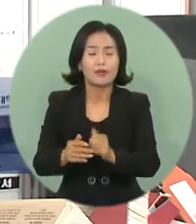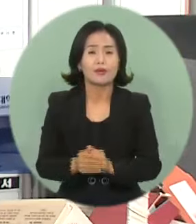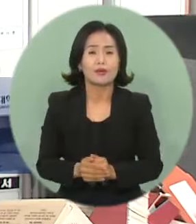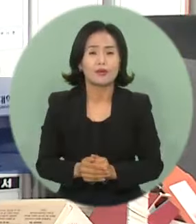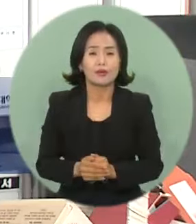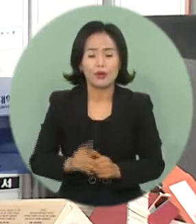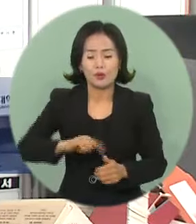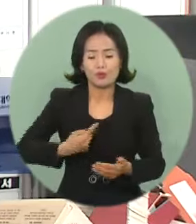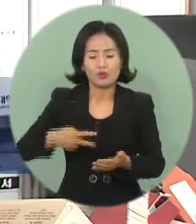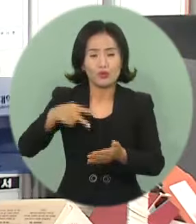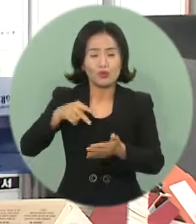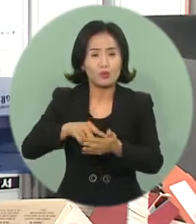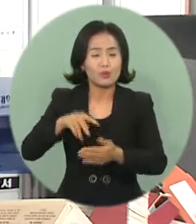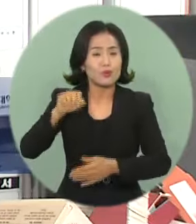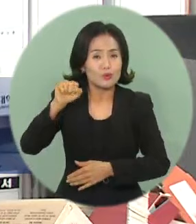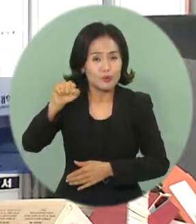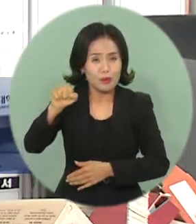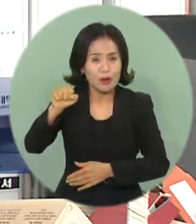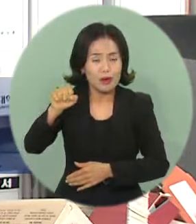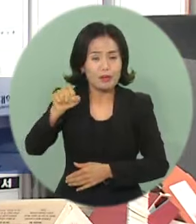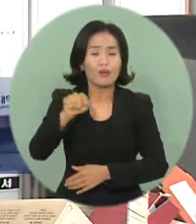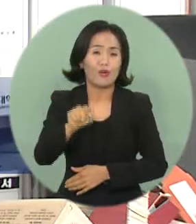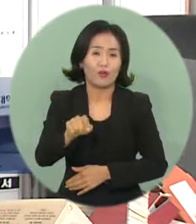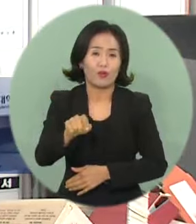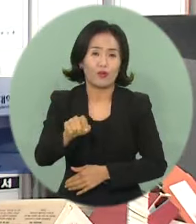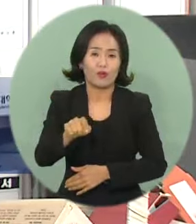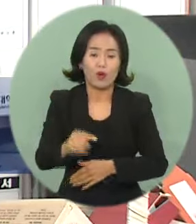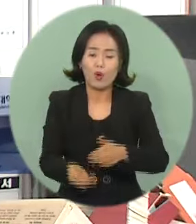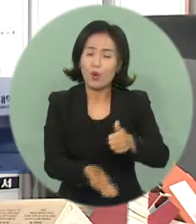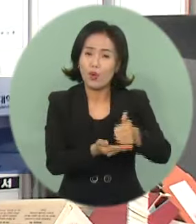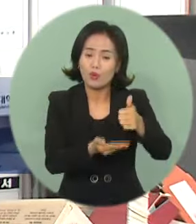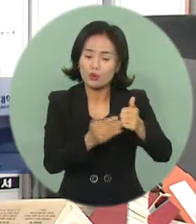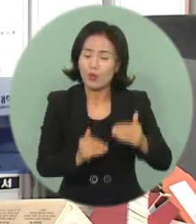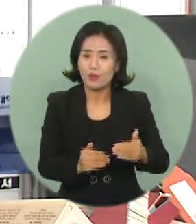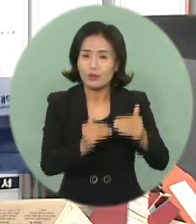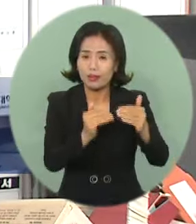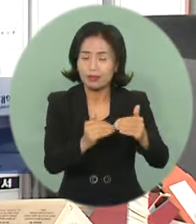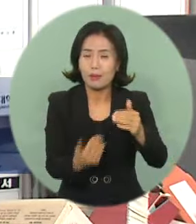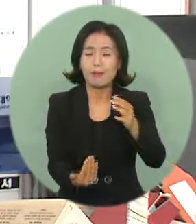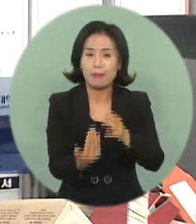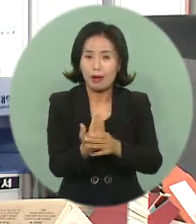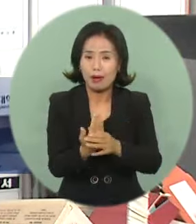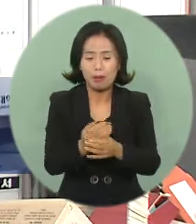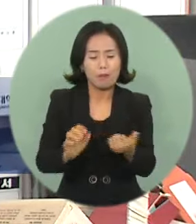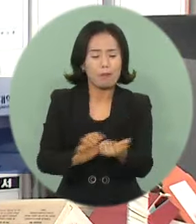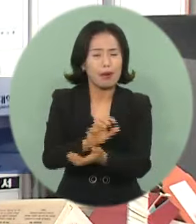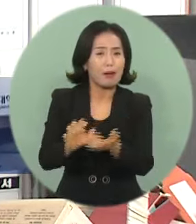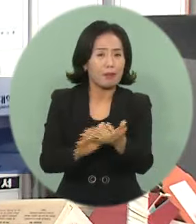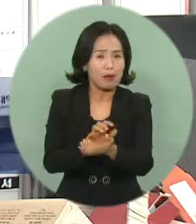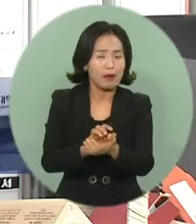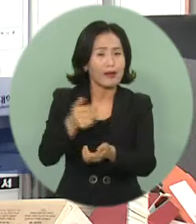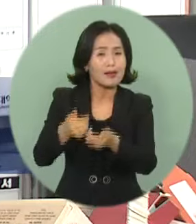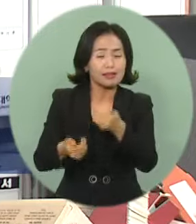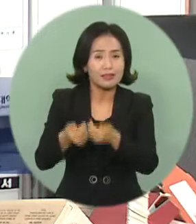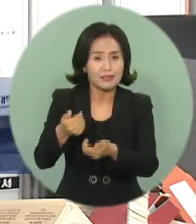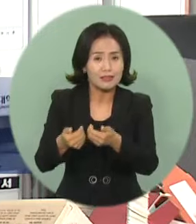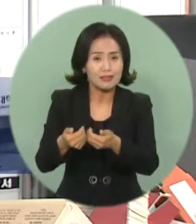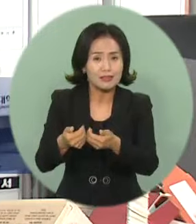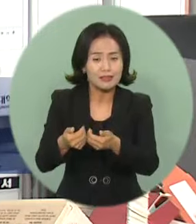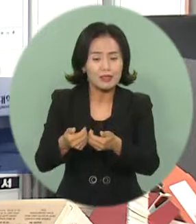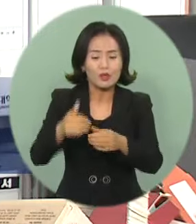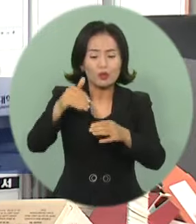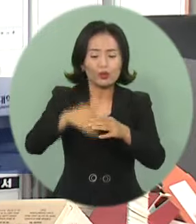이 무소속으로 출마하게 되는 거고 공천 과정에서 발생한 불협화음이